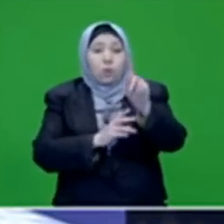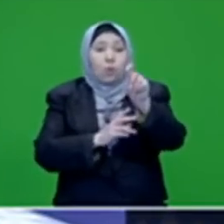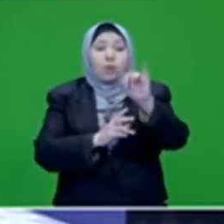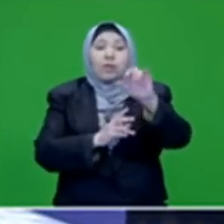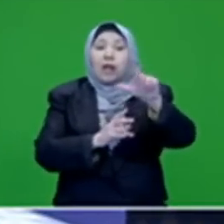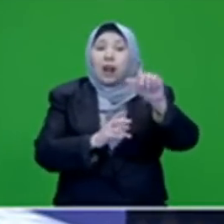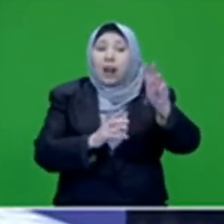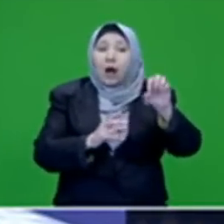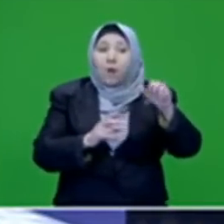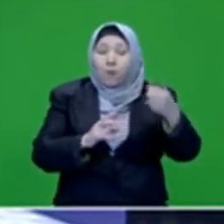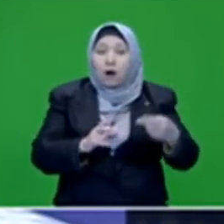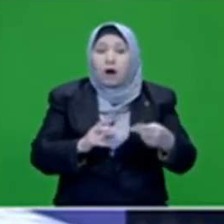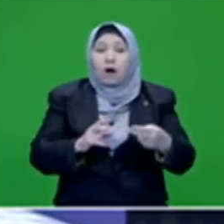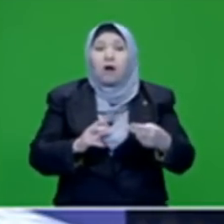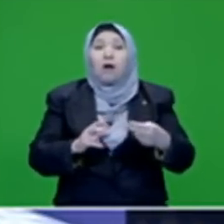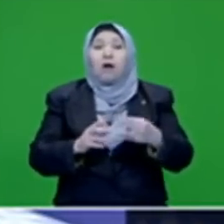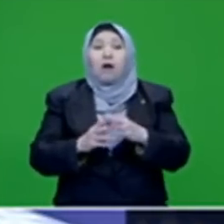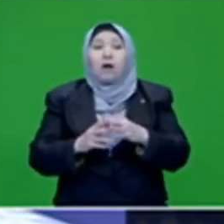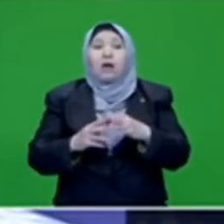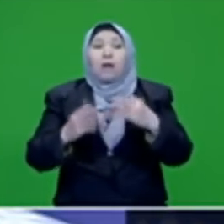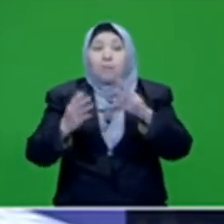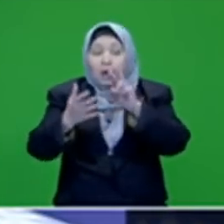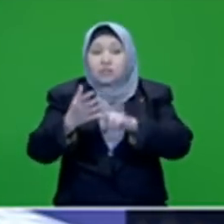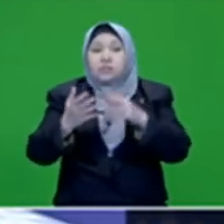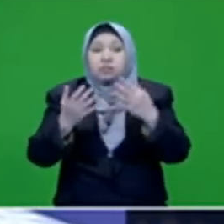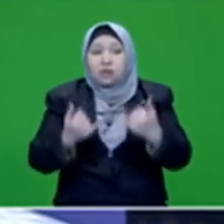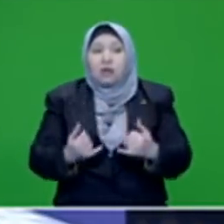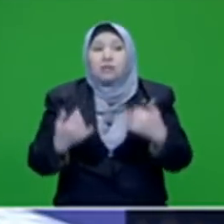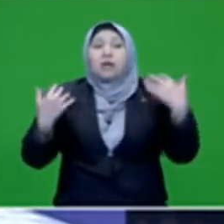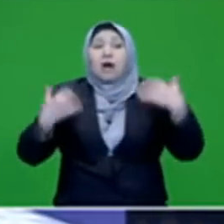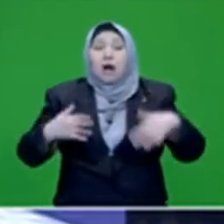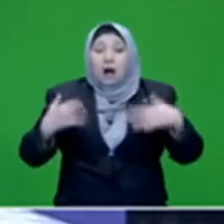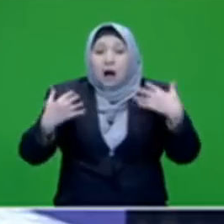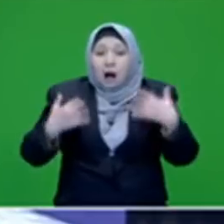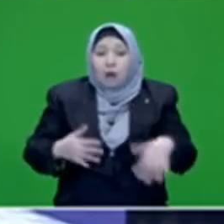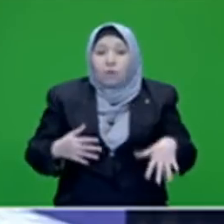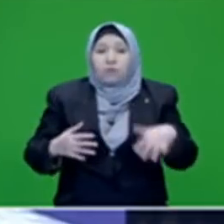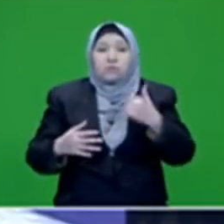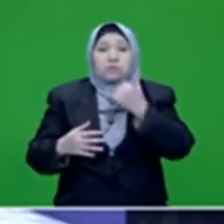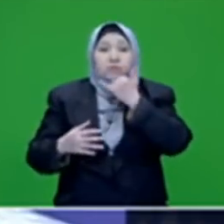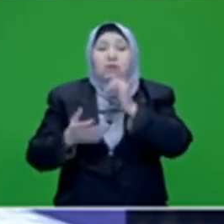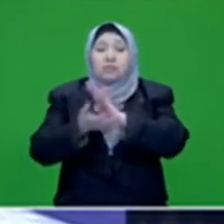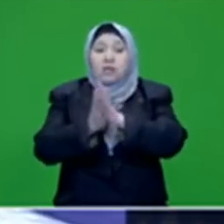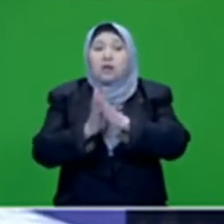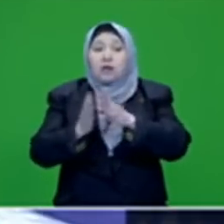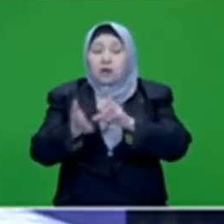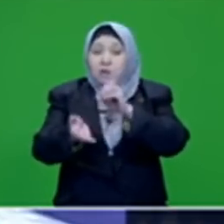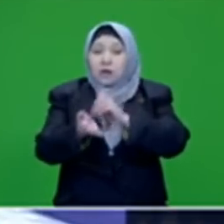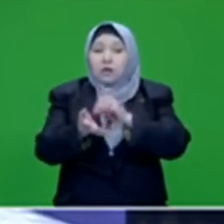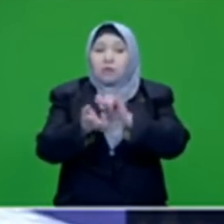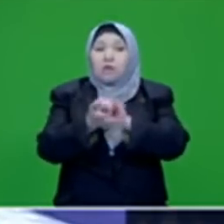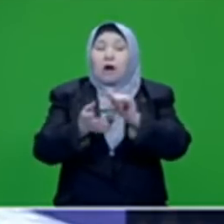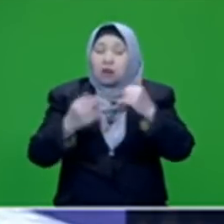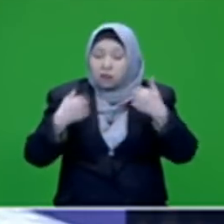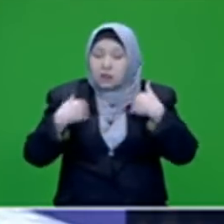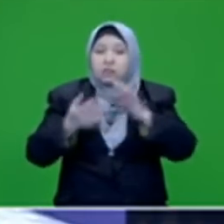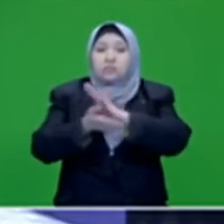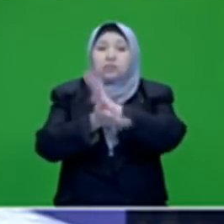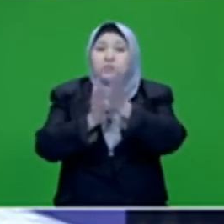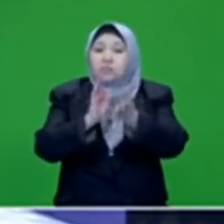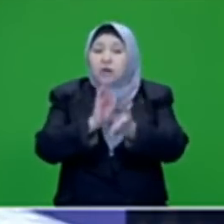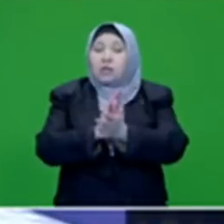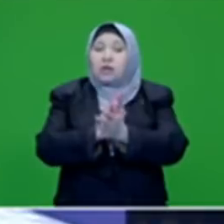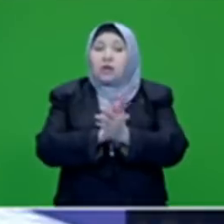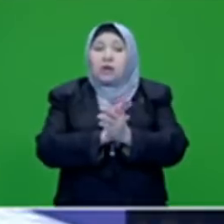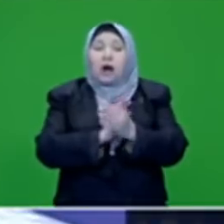Maknanya nak baca ini saya takut sikitlah. Oh, okay. Sebab Al-Fatih Prof. Madya Dr. Farid juga merupakan pernah menjadi apa nama ni